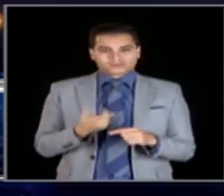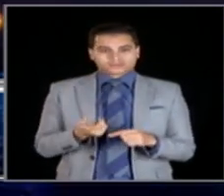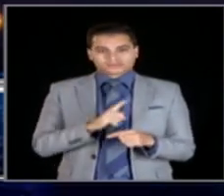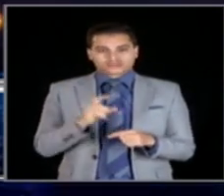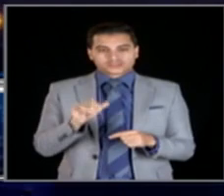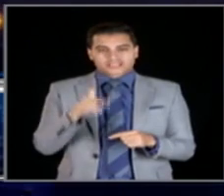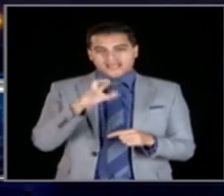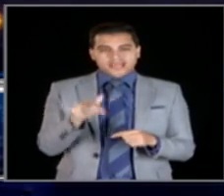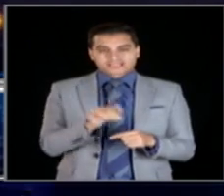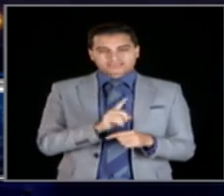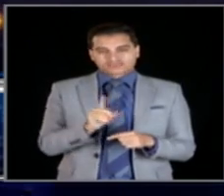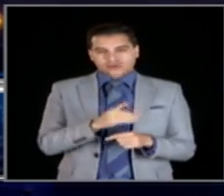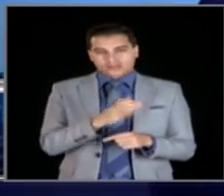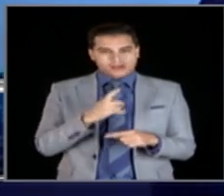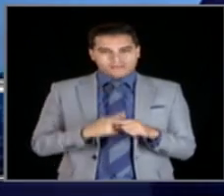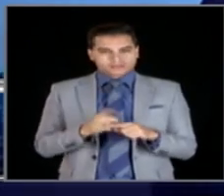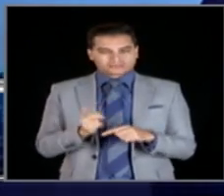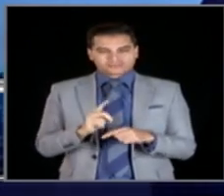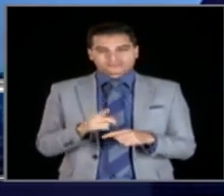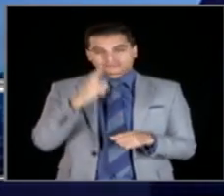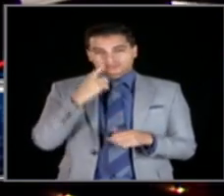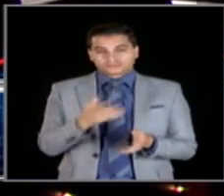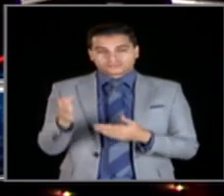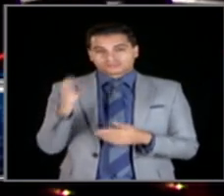مش نيازي مصطفى، إجابة خاطئة.